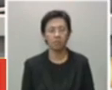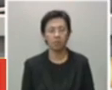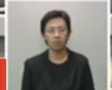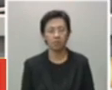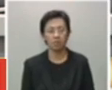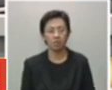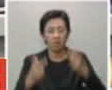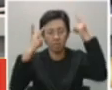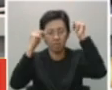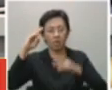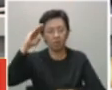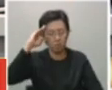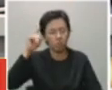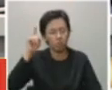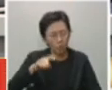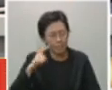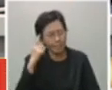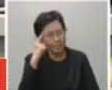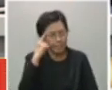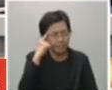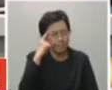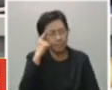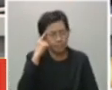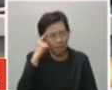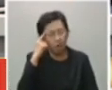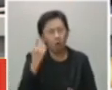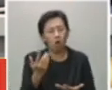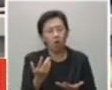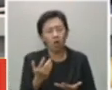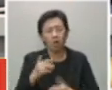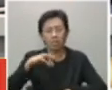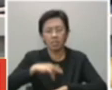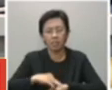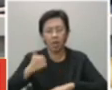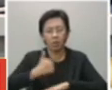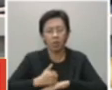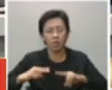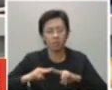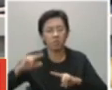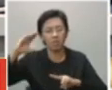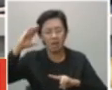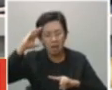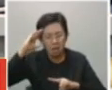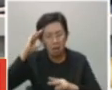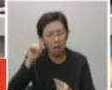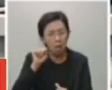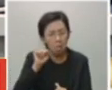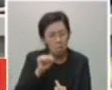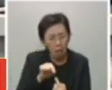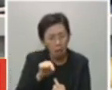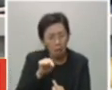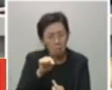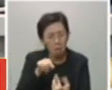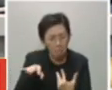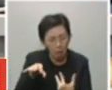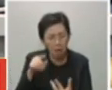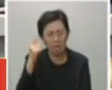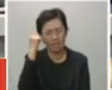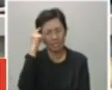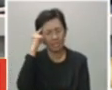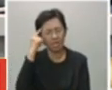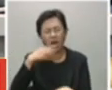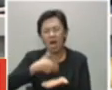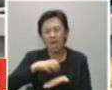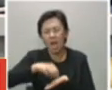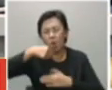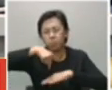ประยุทธ์ท่านก็ต้องพิจารณาครับว่าตำแหน่งรัฐมนตรีกระทรวงกลาโหมของท่านนั้นมันเหมาะสมหรือเปล่าผมไม่ลงรายละเอียด